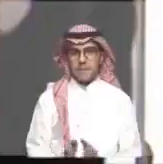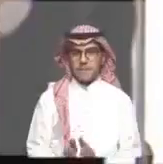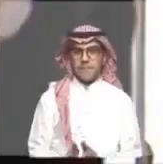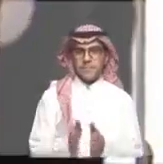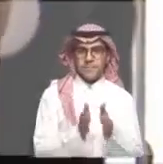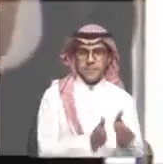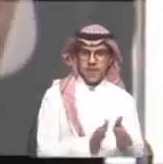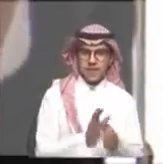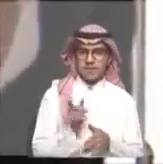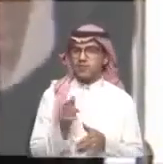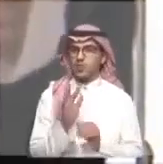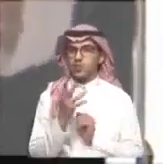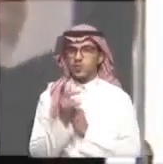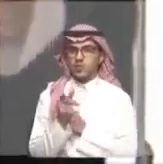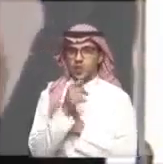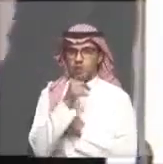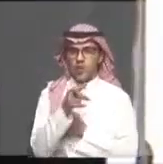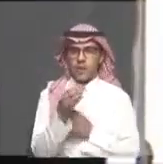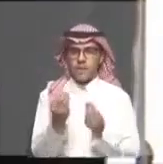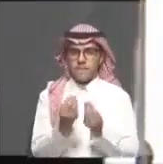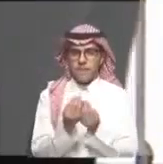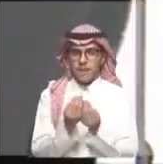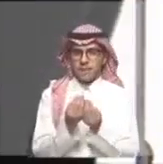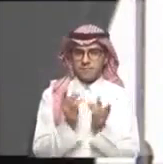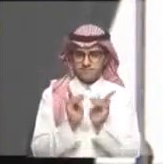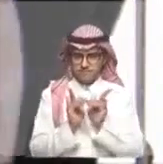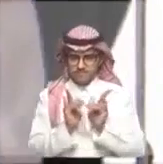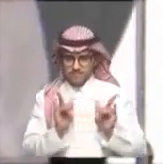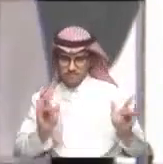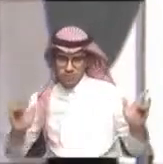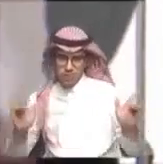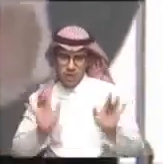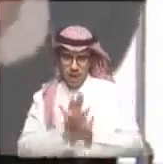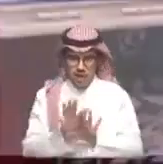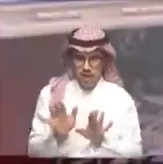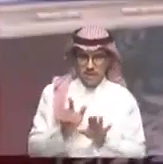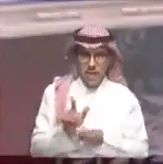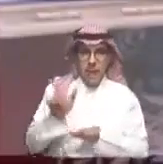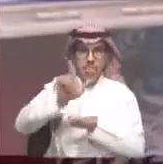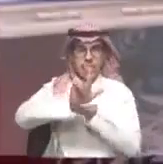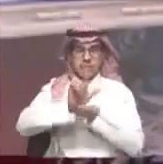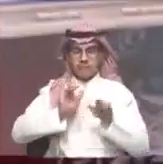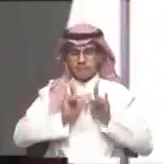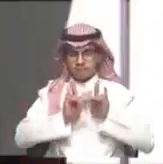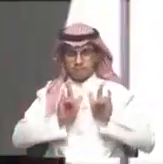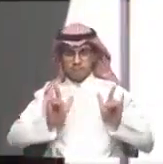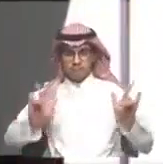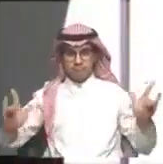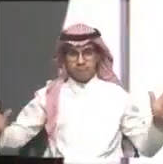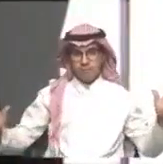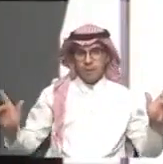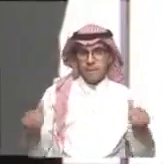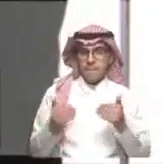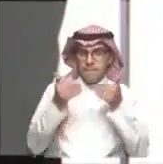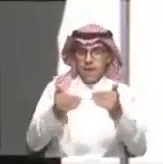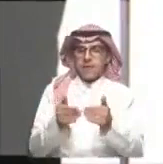وبعد أن أخذ خادم الحرمين الشريفين وضيفه الكرام مكانه في المنصة الرئيسية عزف السلام الملكي، ثم بدأ الحفل